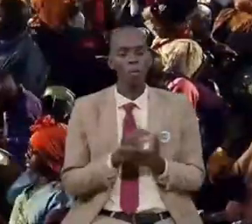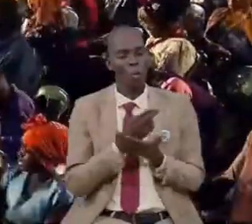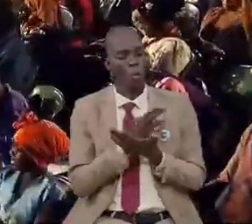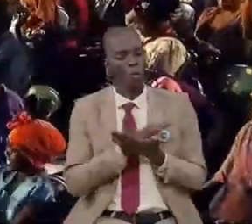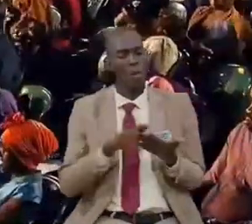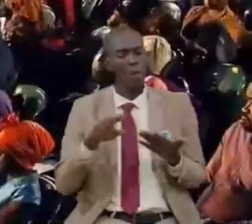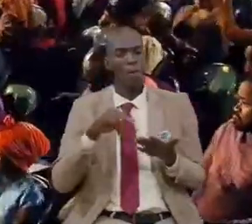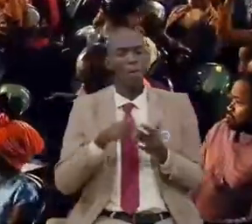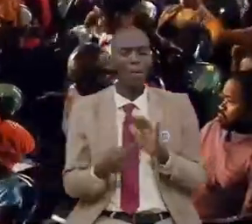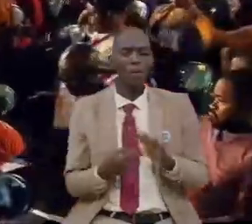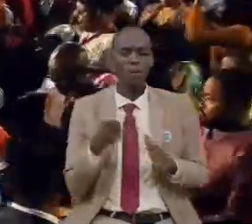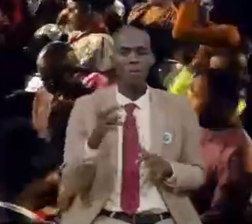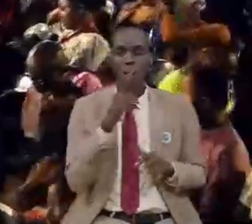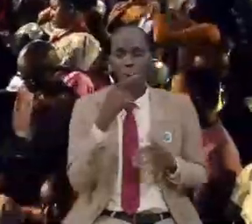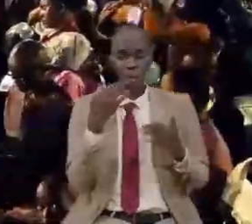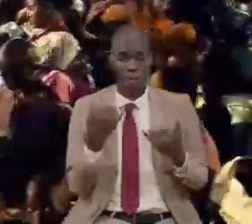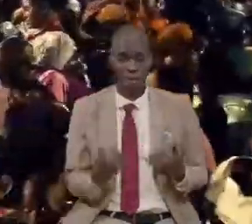saint? Mais soyez sincères maintenant,